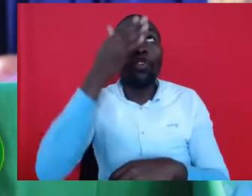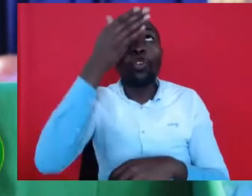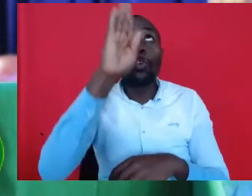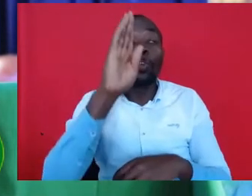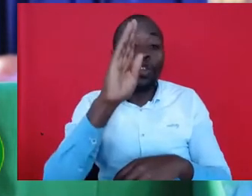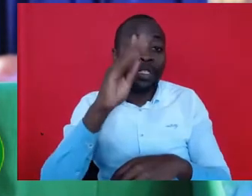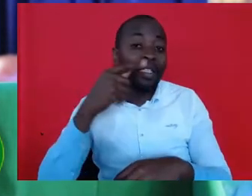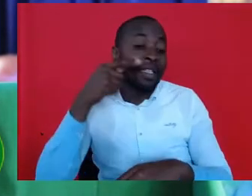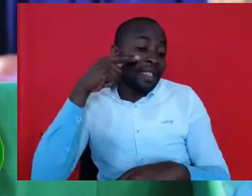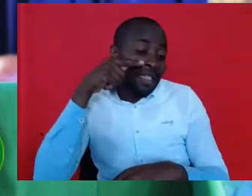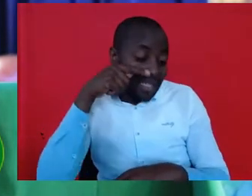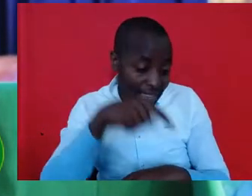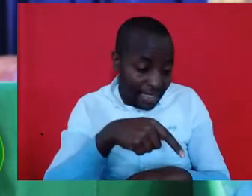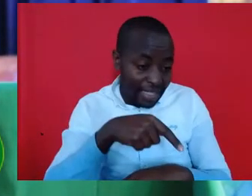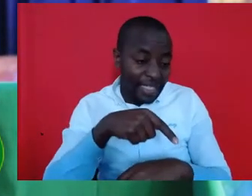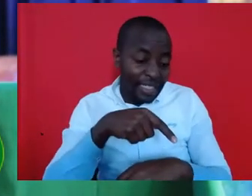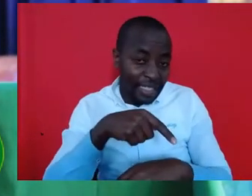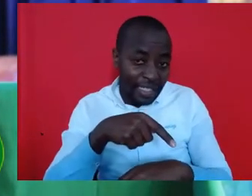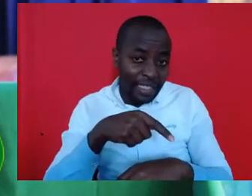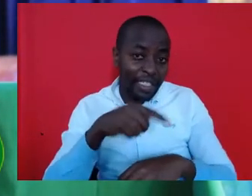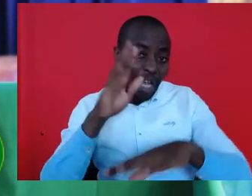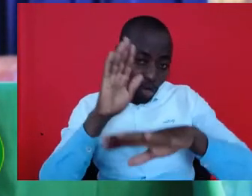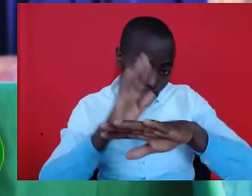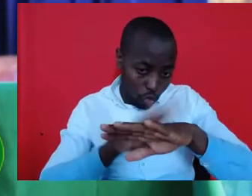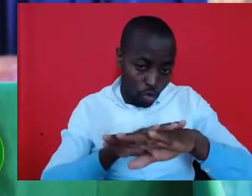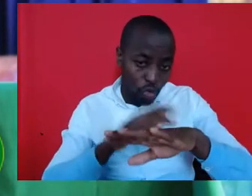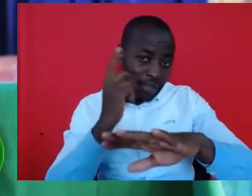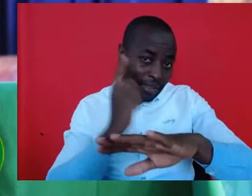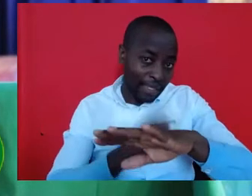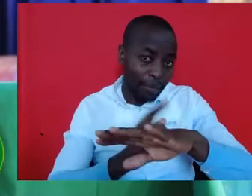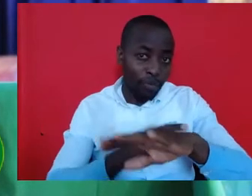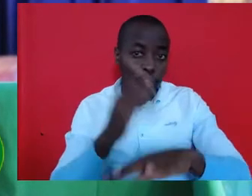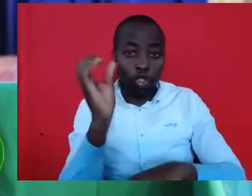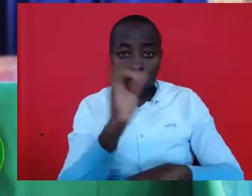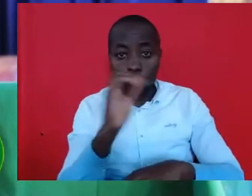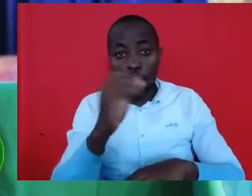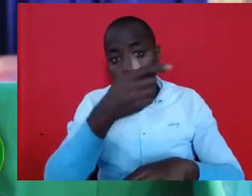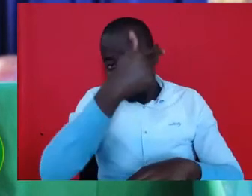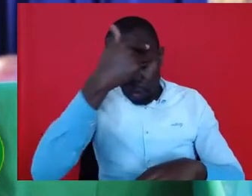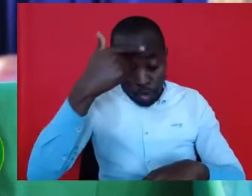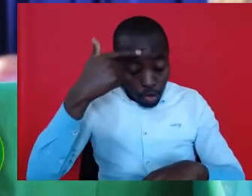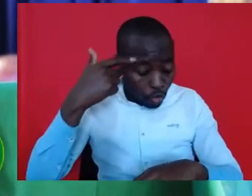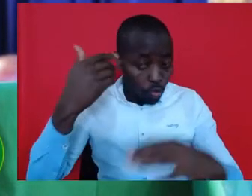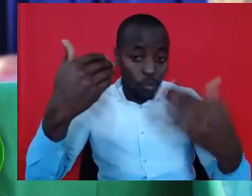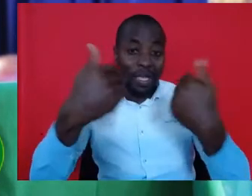huu sio wakati unaostahili, kwa maana tuna mambo yetu,